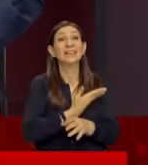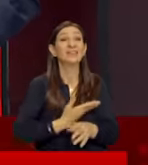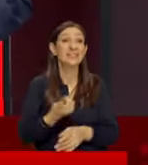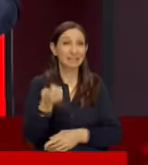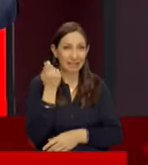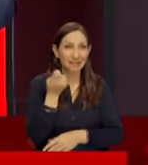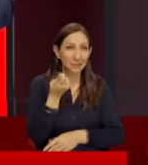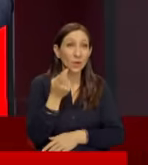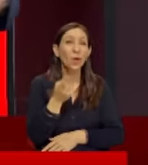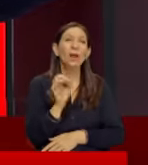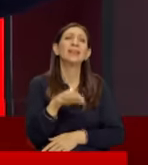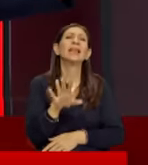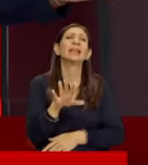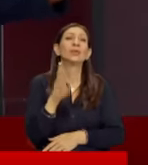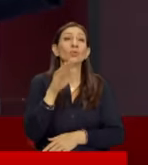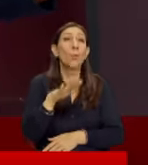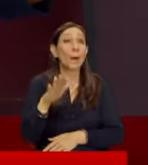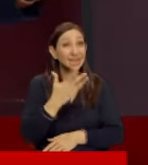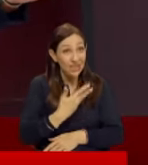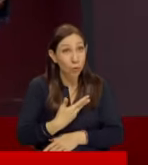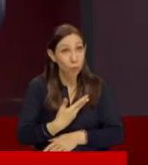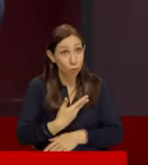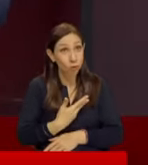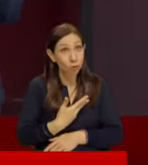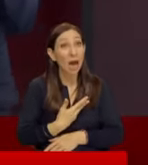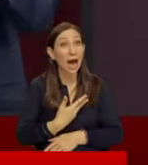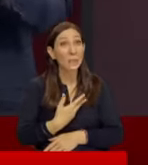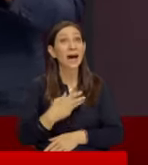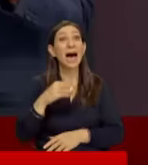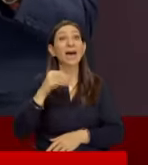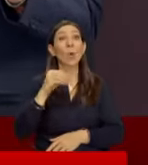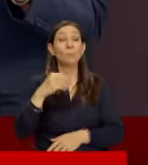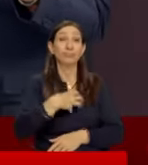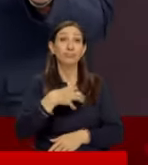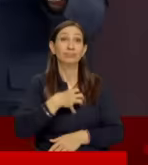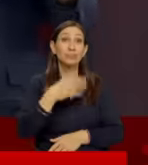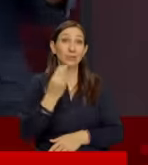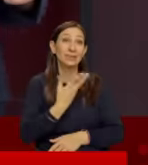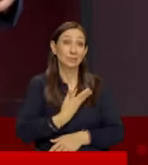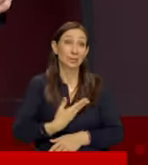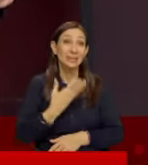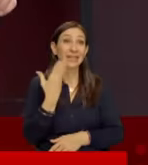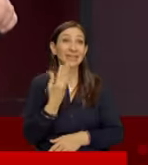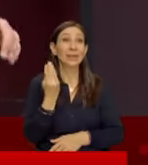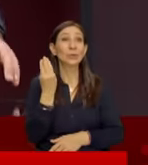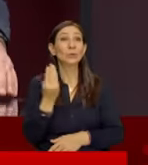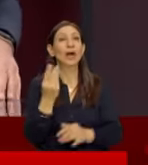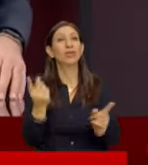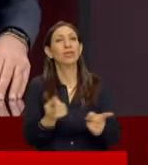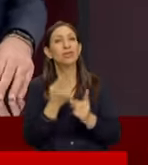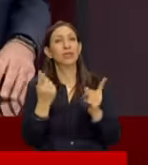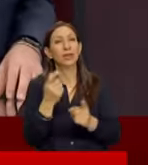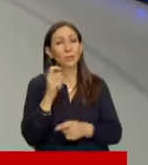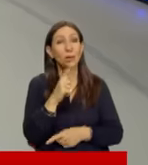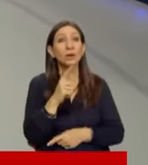falan. Öyle değil yani, toprağı seviyormuş ama arazi olarak seviyormuş. Gençler çok güzel tiye alıyorlar